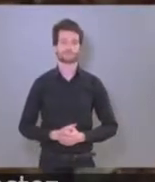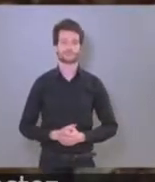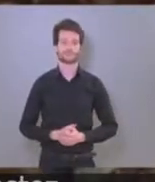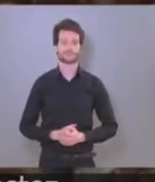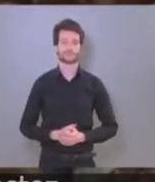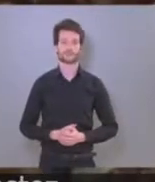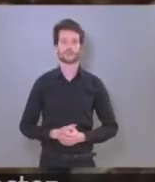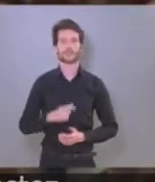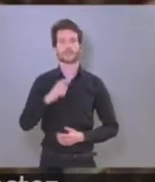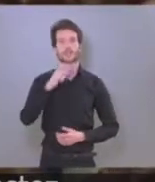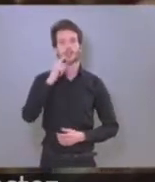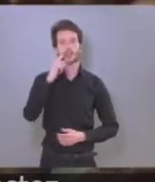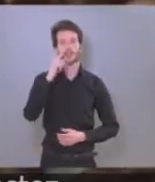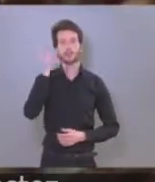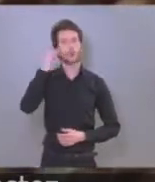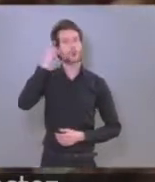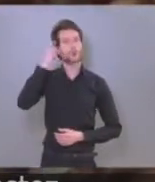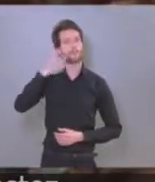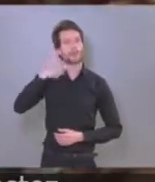Ça, c'est M. Macron, mais ça, je l'ai déjà dit.